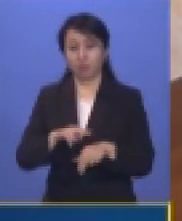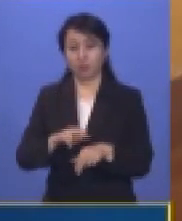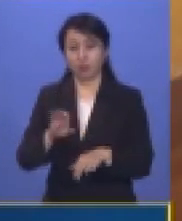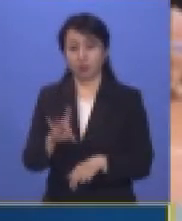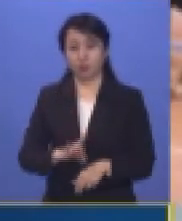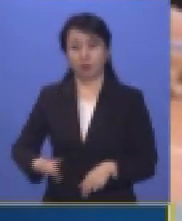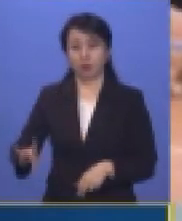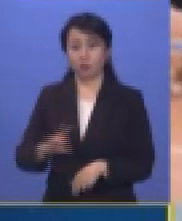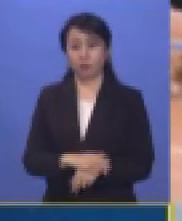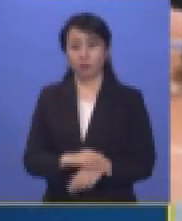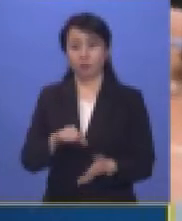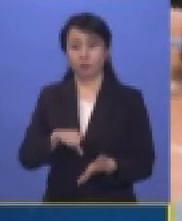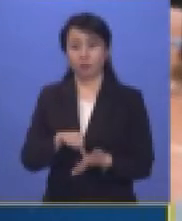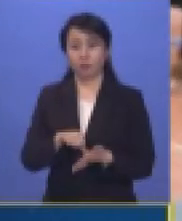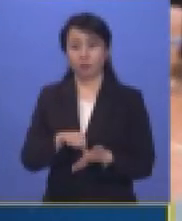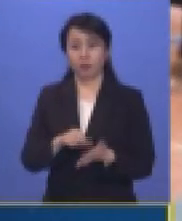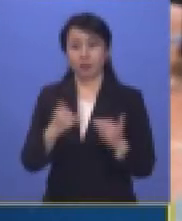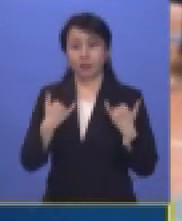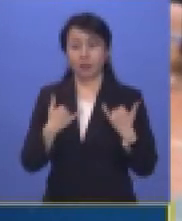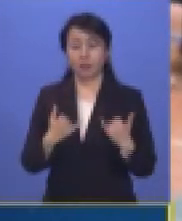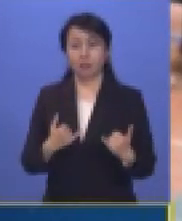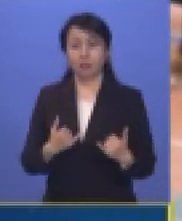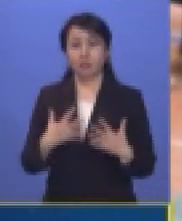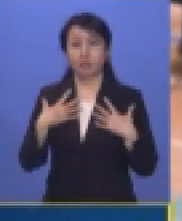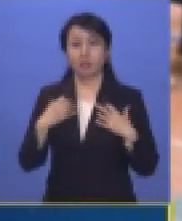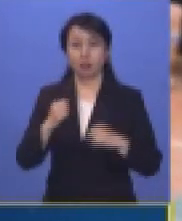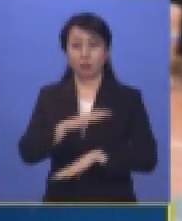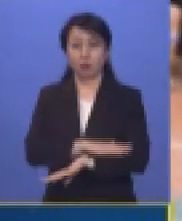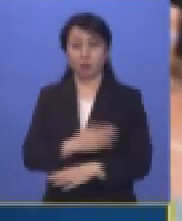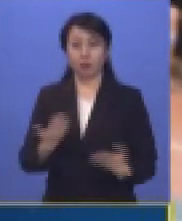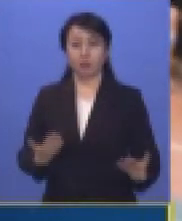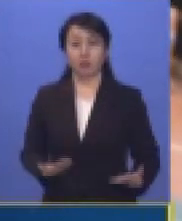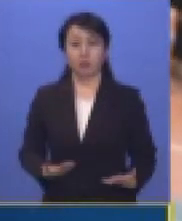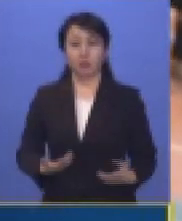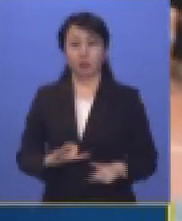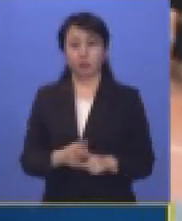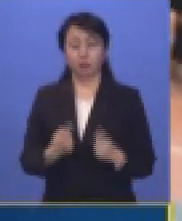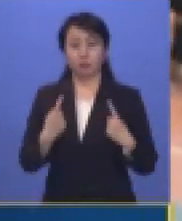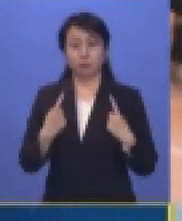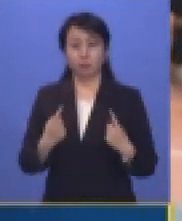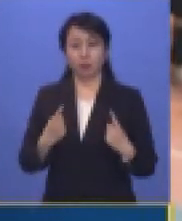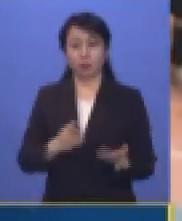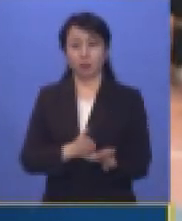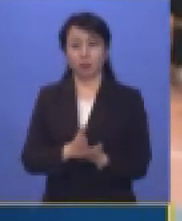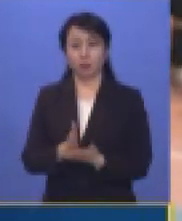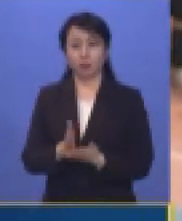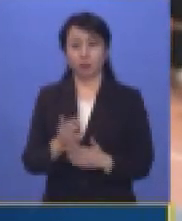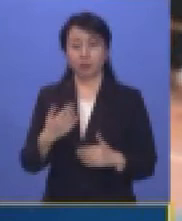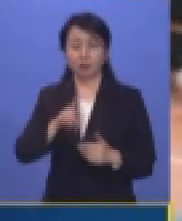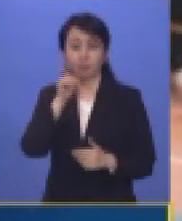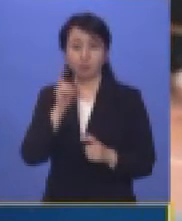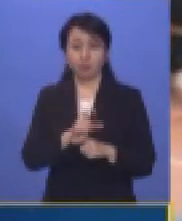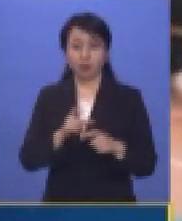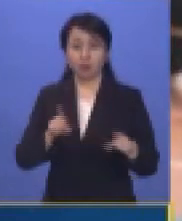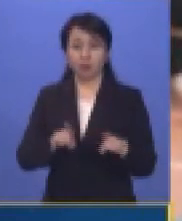Айыртауского района. В принципе, сейчас здоровый образ жизни и активный образ жизни, я думаю, это очень популярное направление, да, как среди молодежи, так